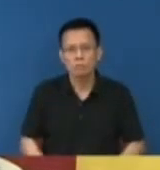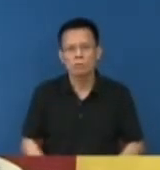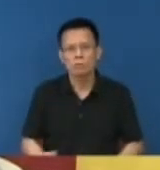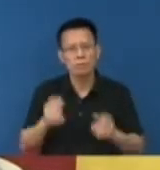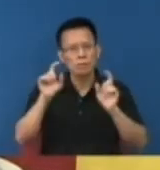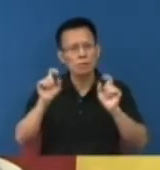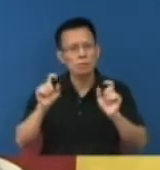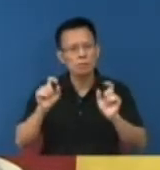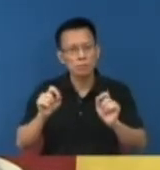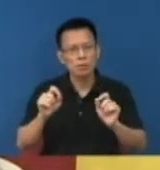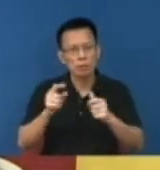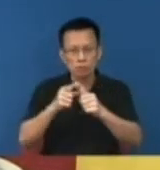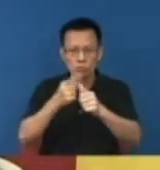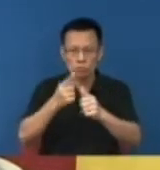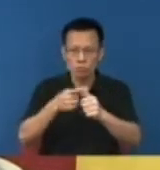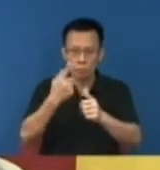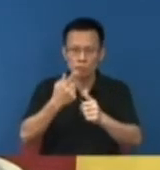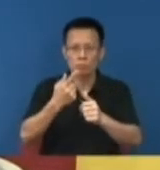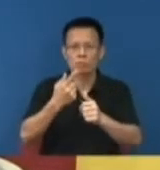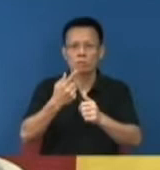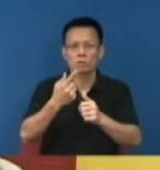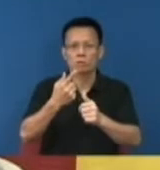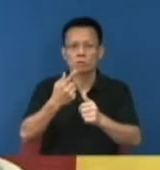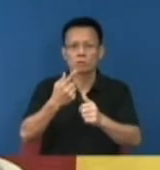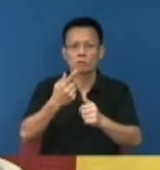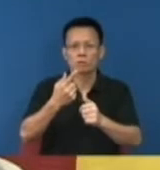解初頭這個